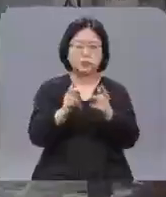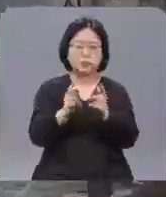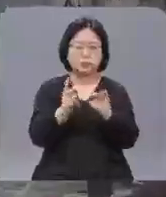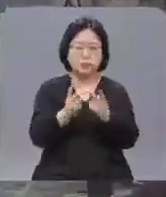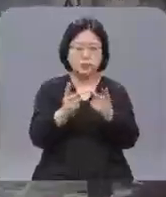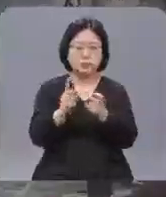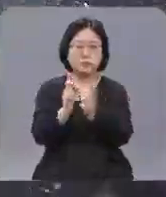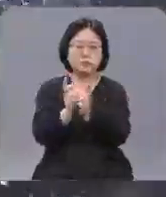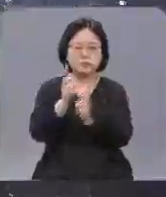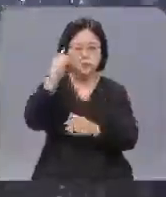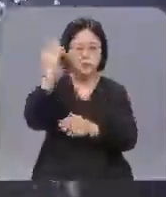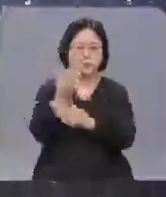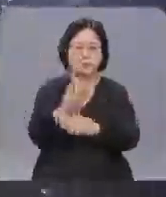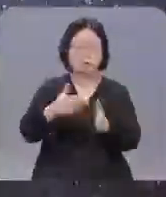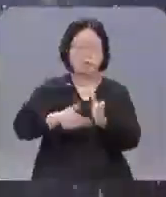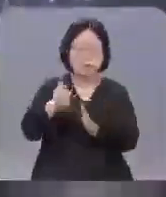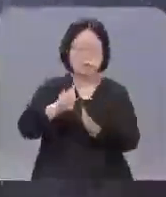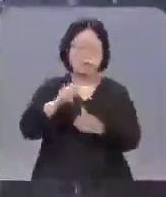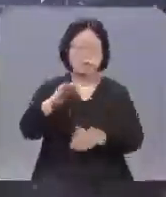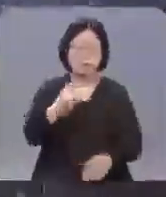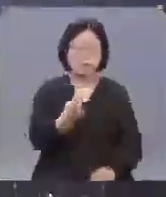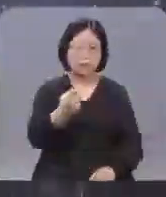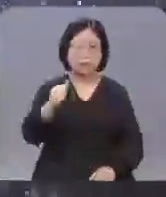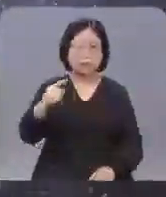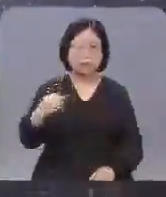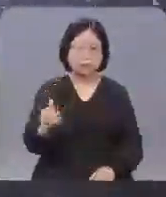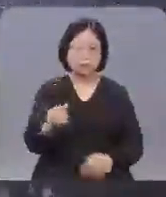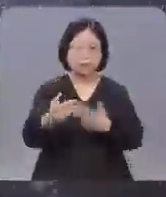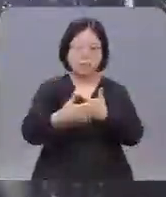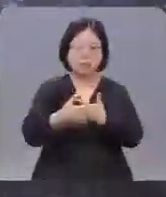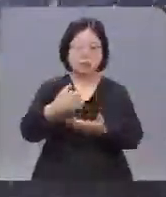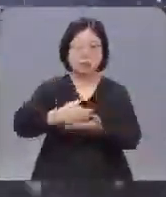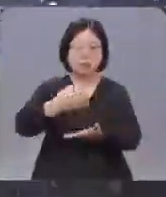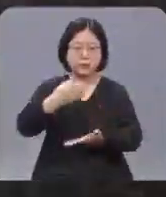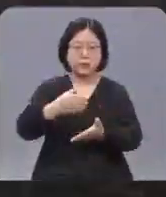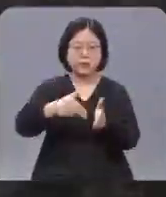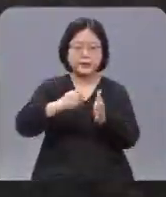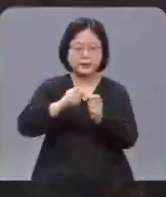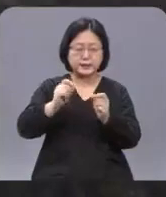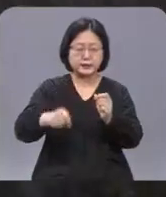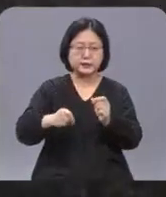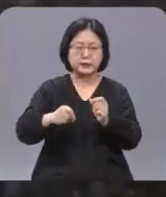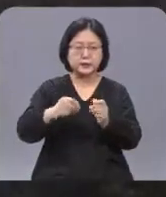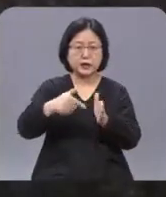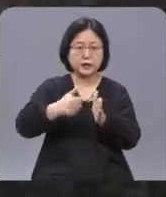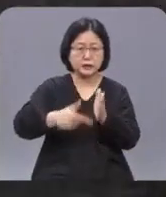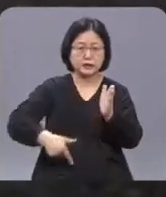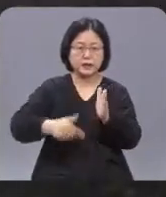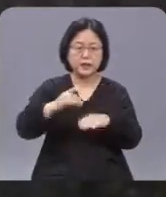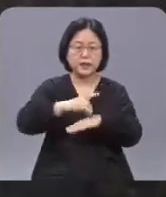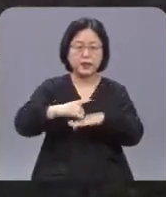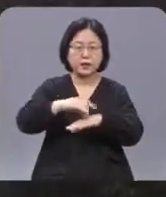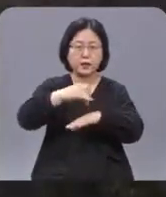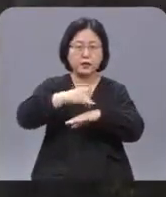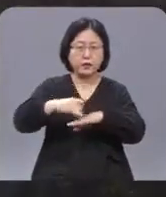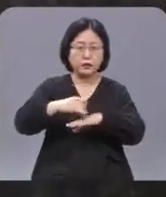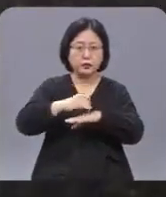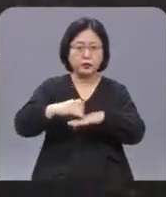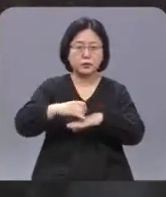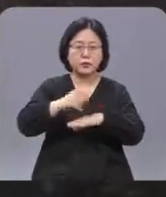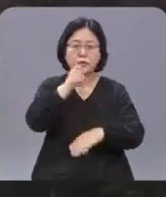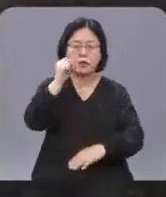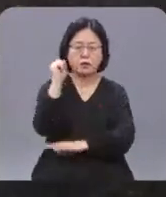구례 화순 장흥 흑산도 홍도 나주 담양 장성 강진 해남 완도